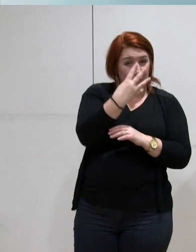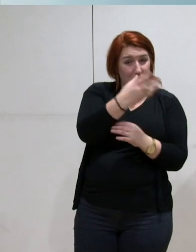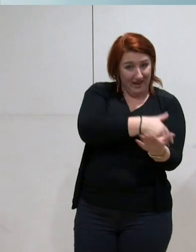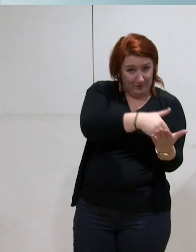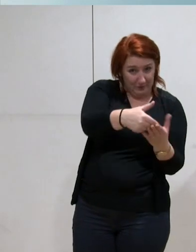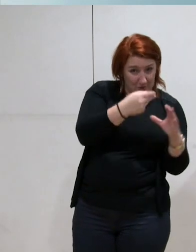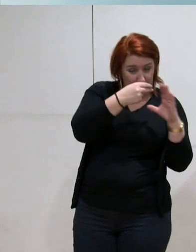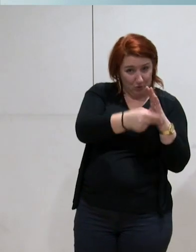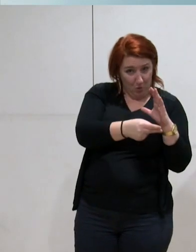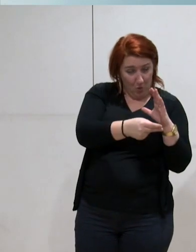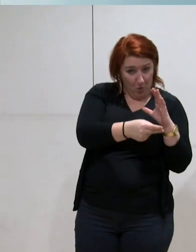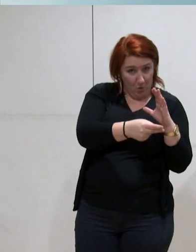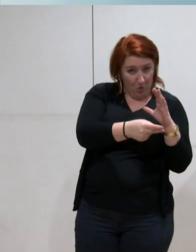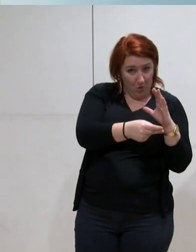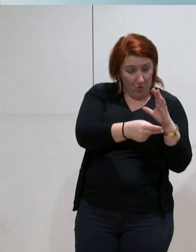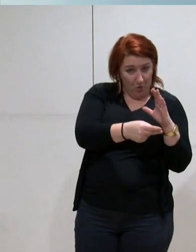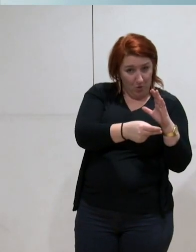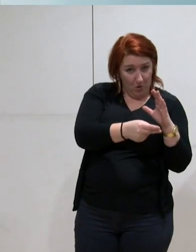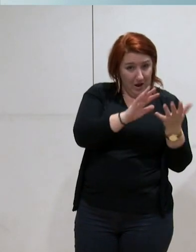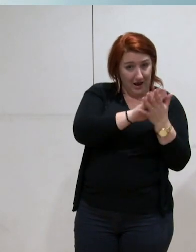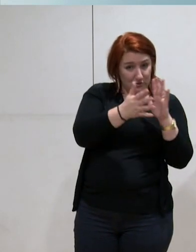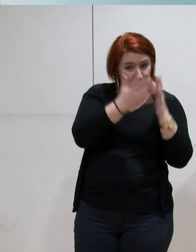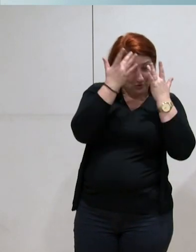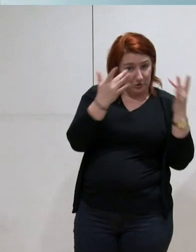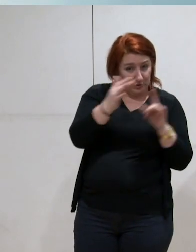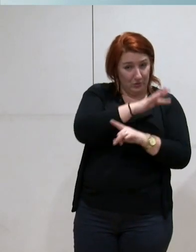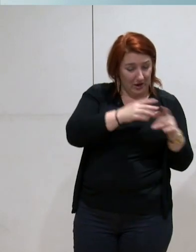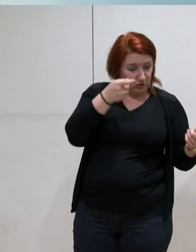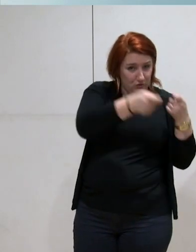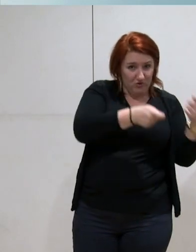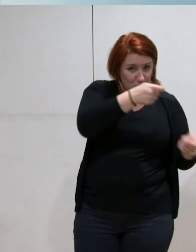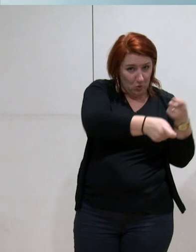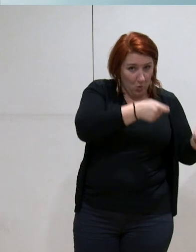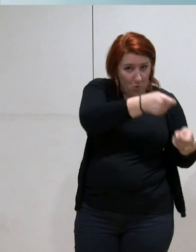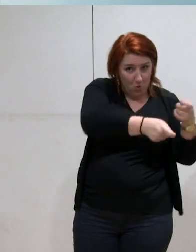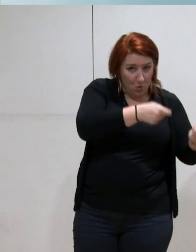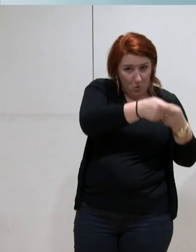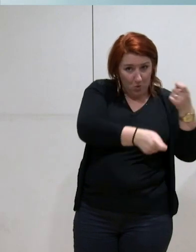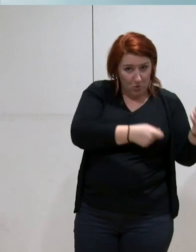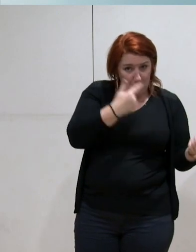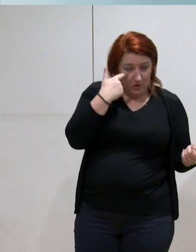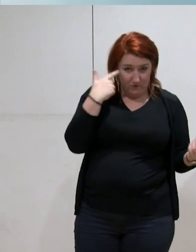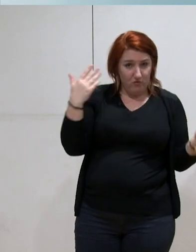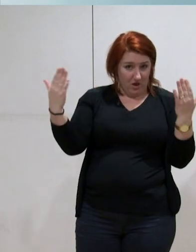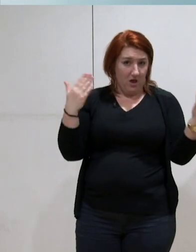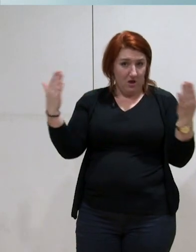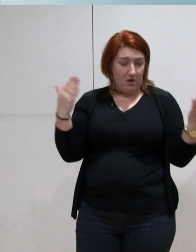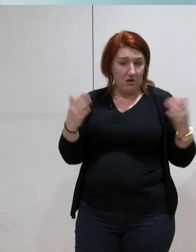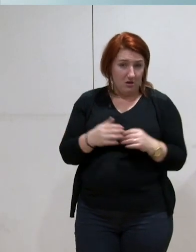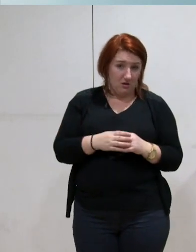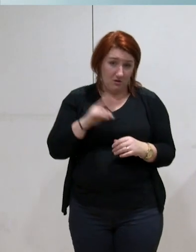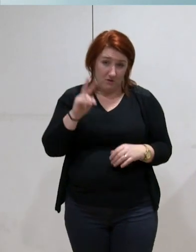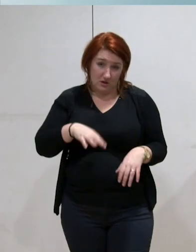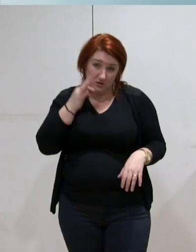d'euros donnés subventionner aux associations socioculturelles et vous voyez la hauteur de l'enjeu c'est bien